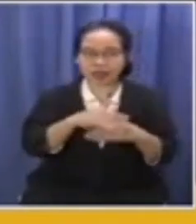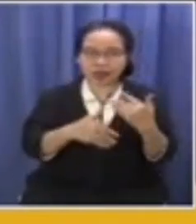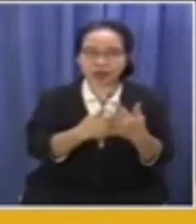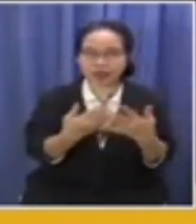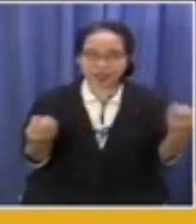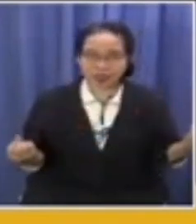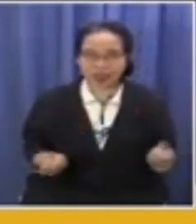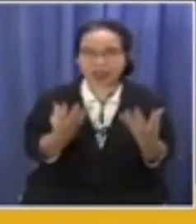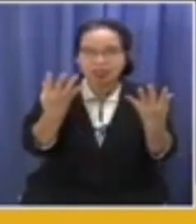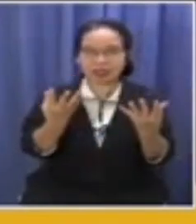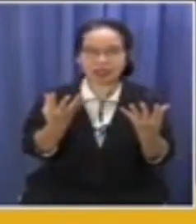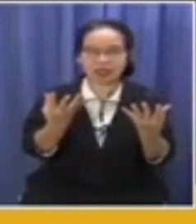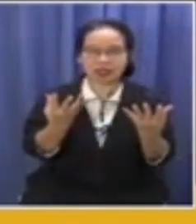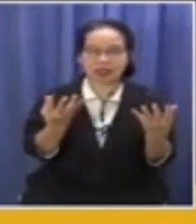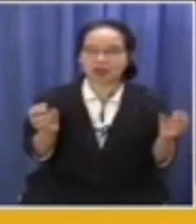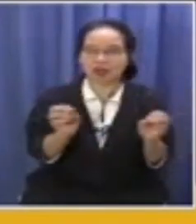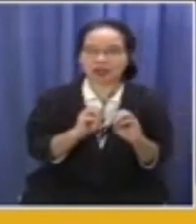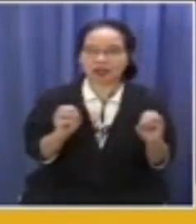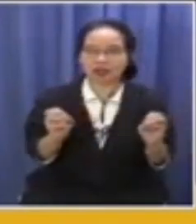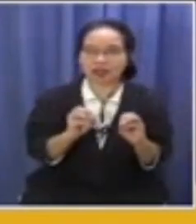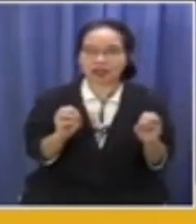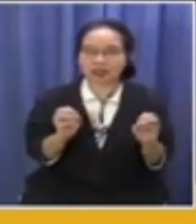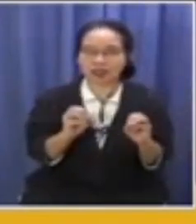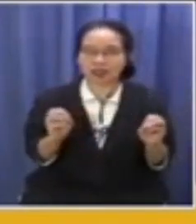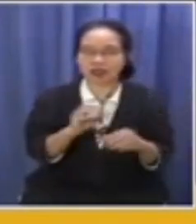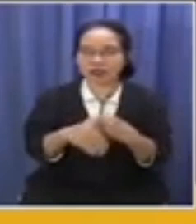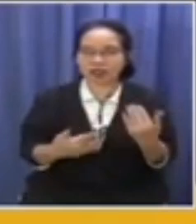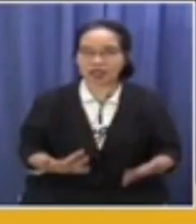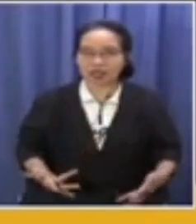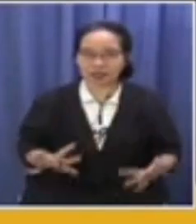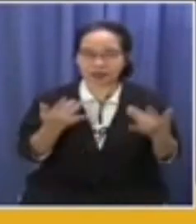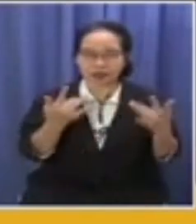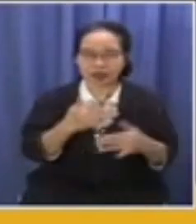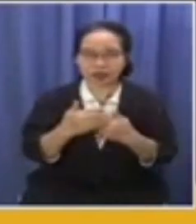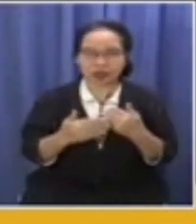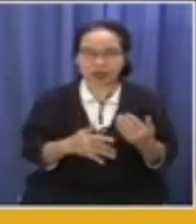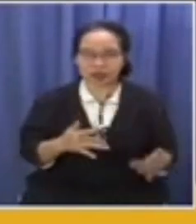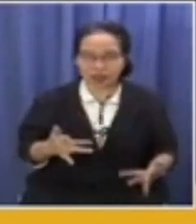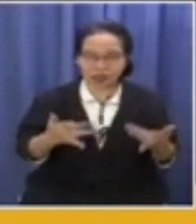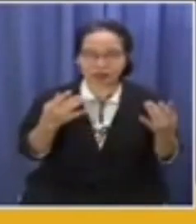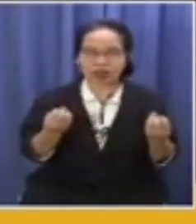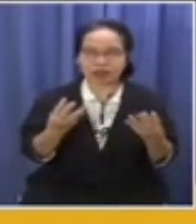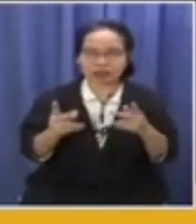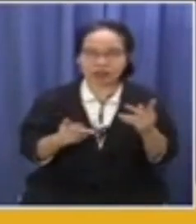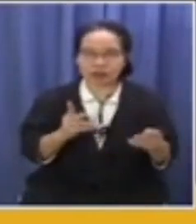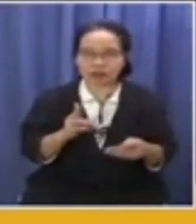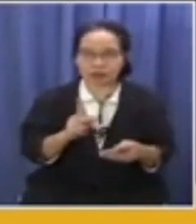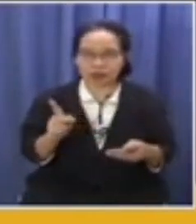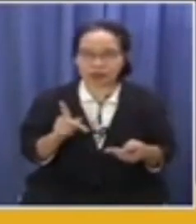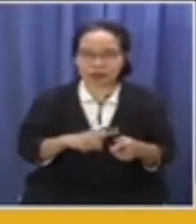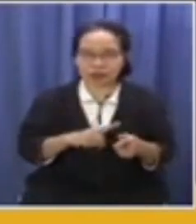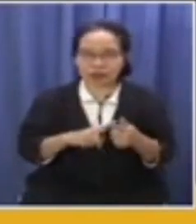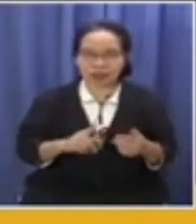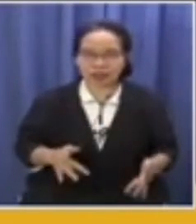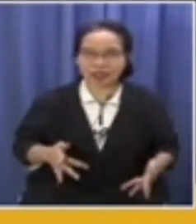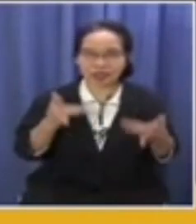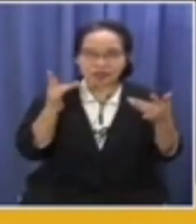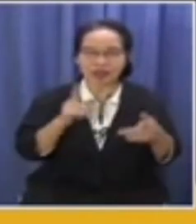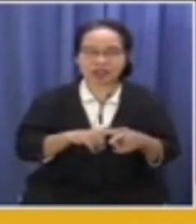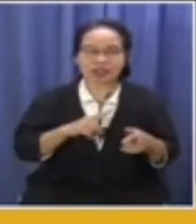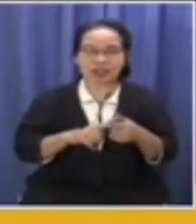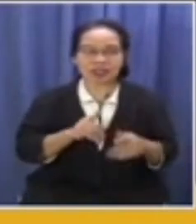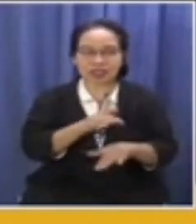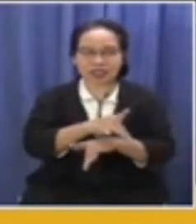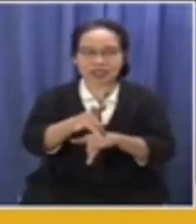Marami na wala n hindi buhay Bubuhayin na lahat eh tapos